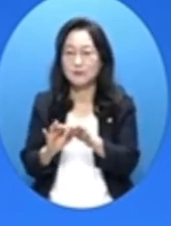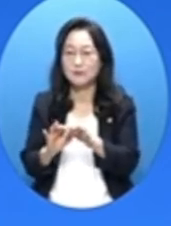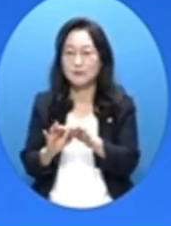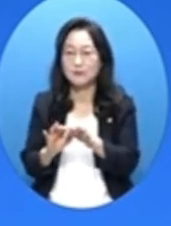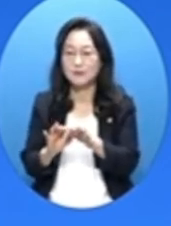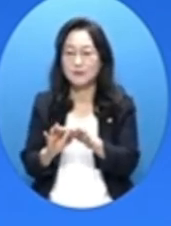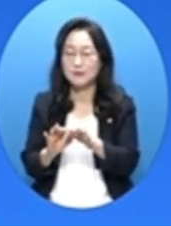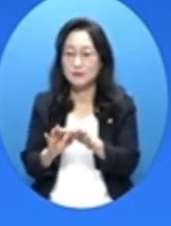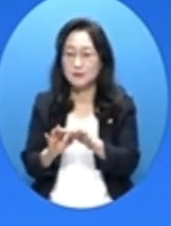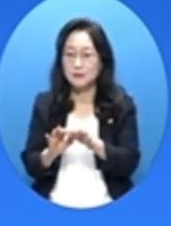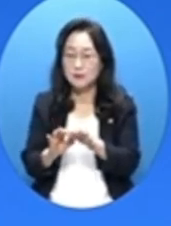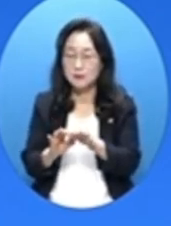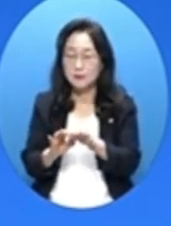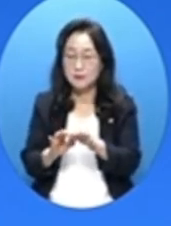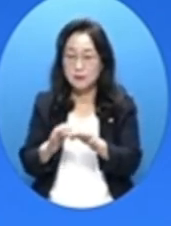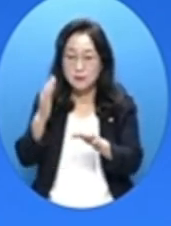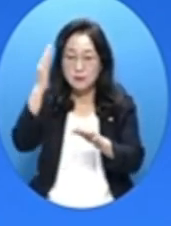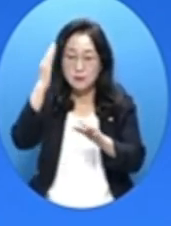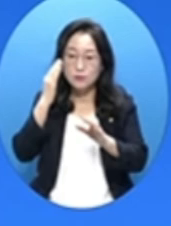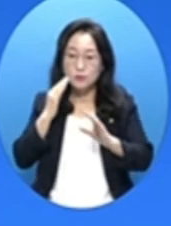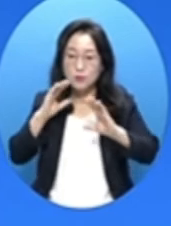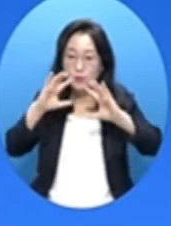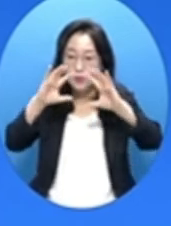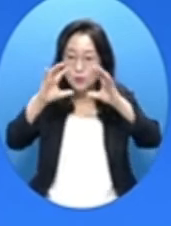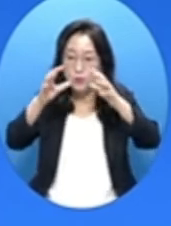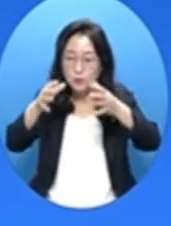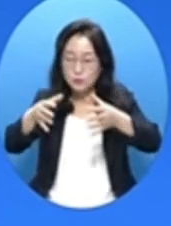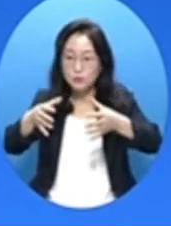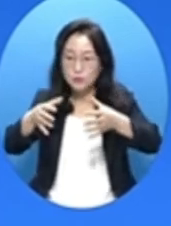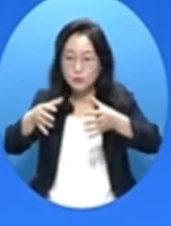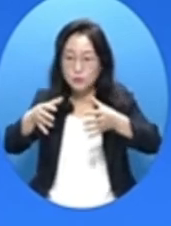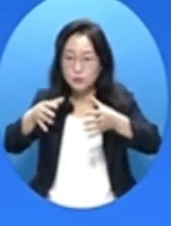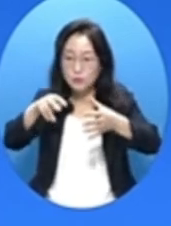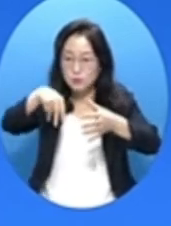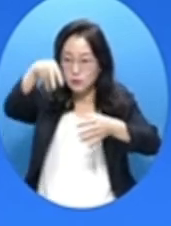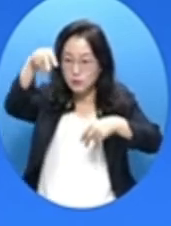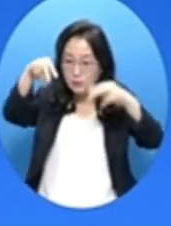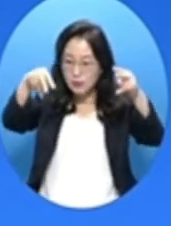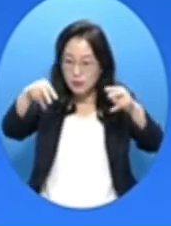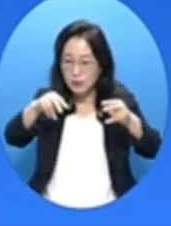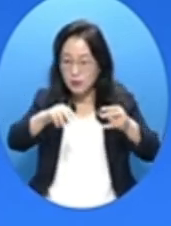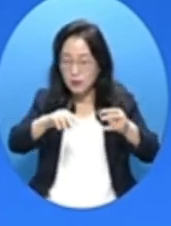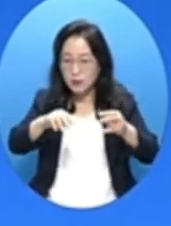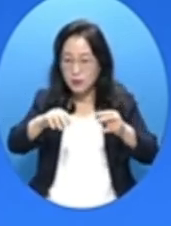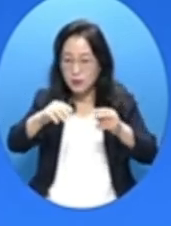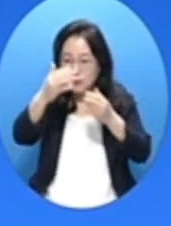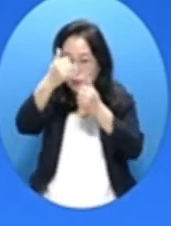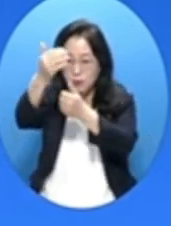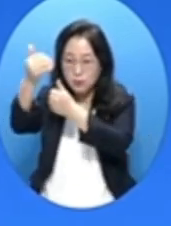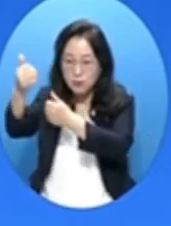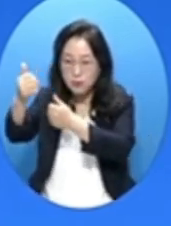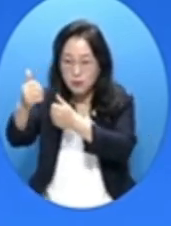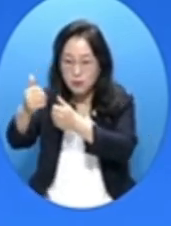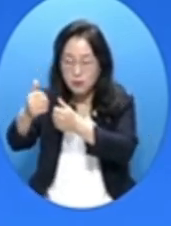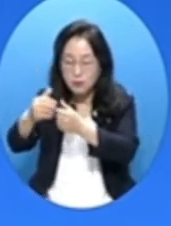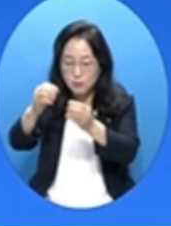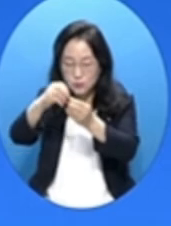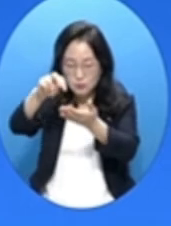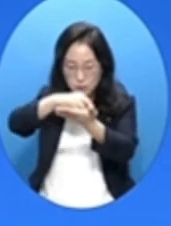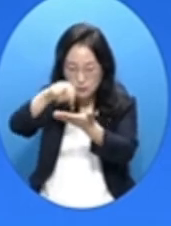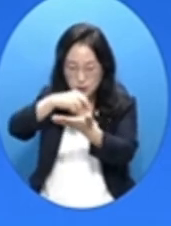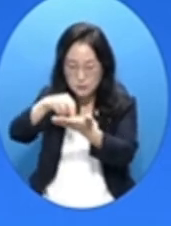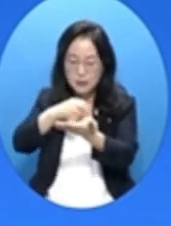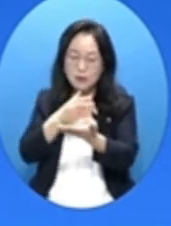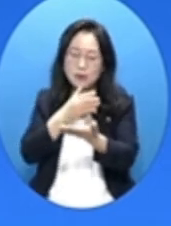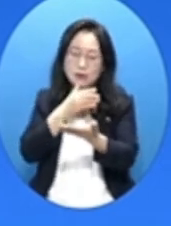우리 천국 가신 분에 대한 문자들이 올라와서 오늘도 예배 끝나고 또 가보려고